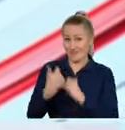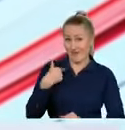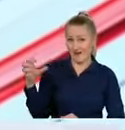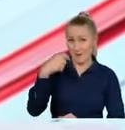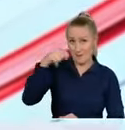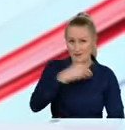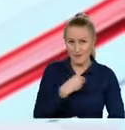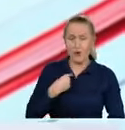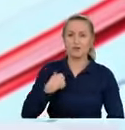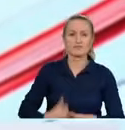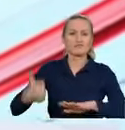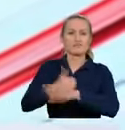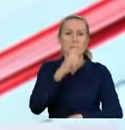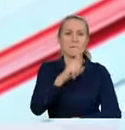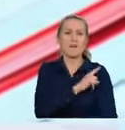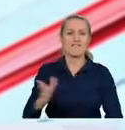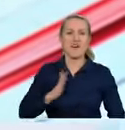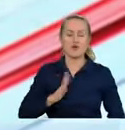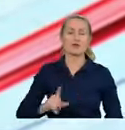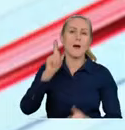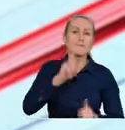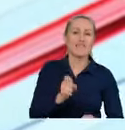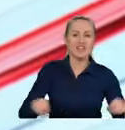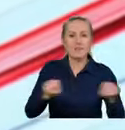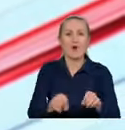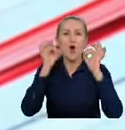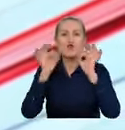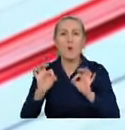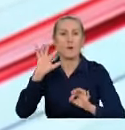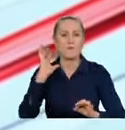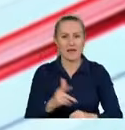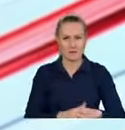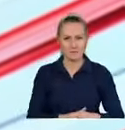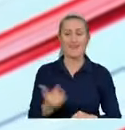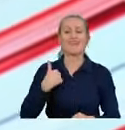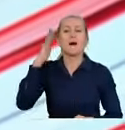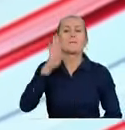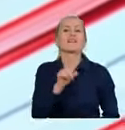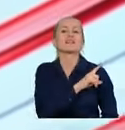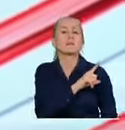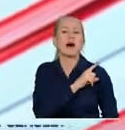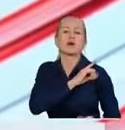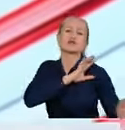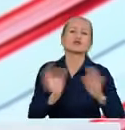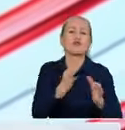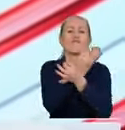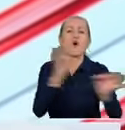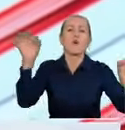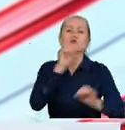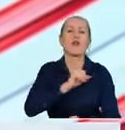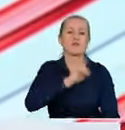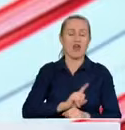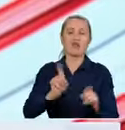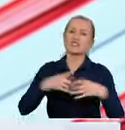na straży wartości, takich jak prawda, sprawiedliwość, dobro i piękno. Będę dbał o wolność religijną i o swobody